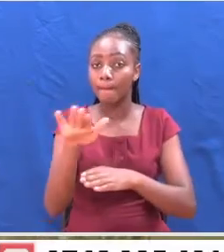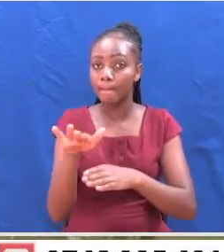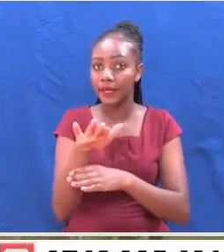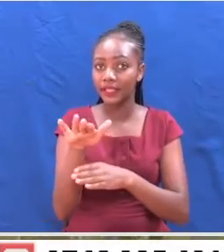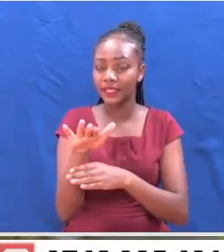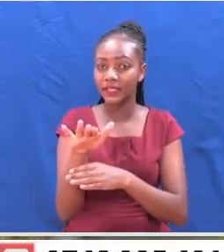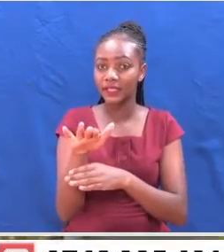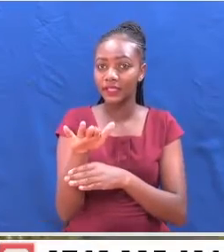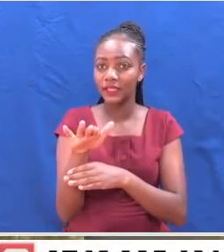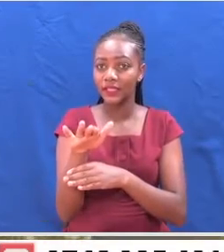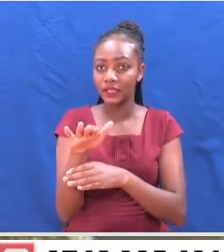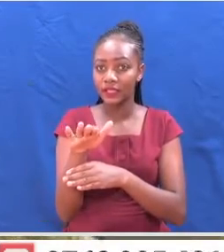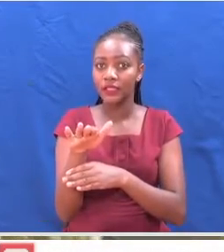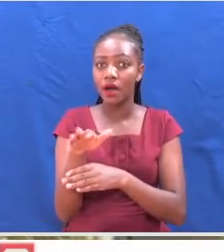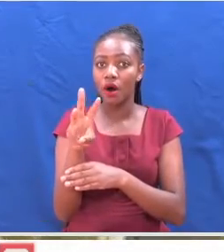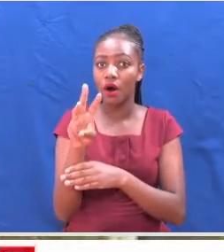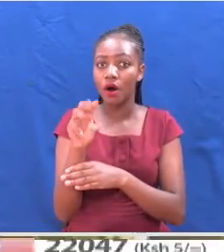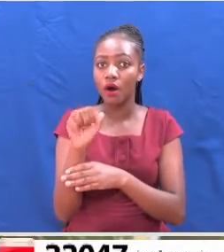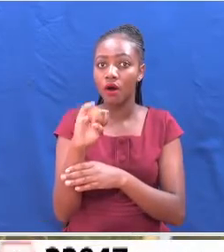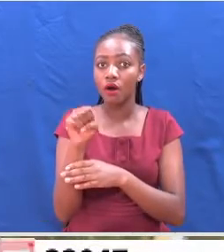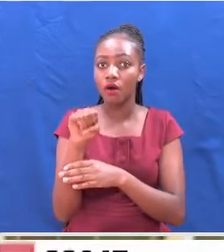kumteka nyara katika eneo la Wajia.